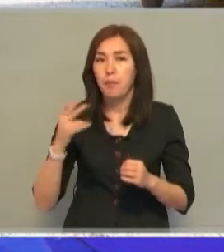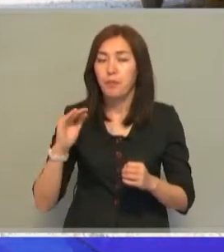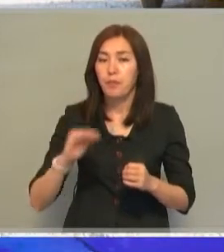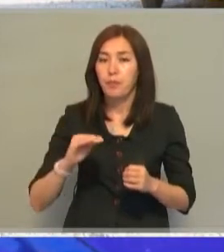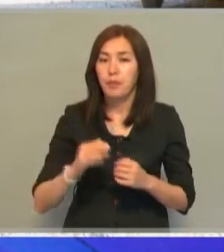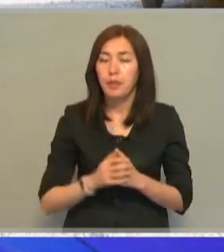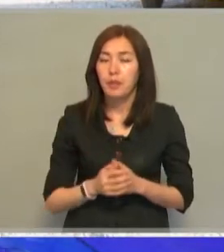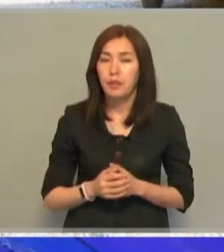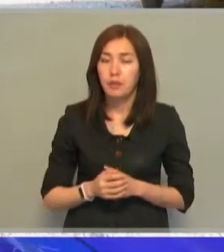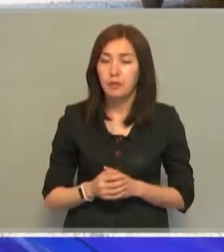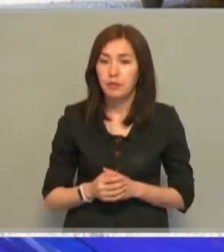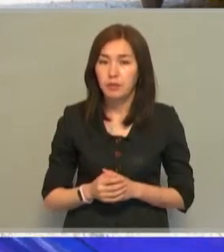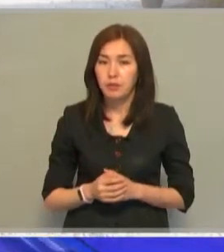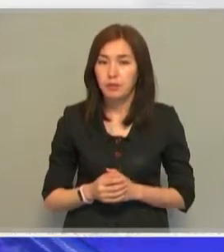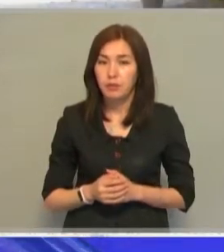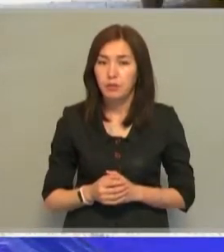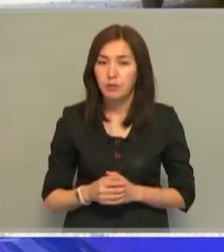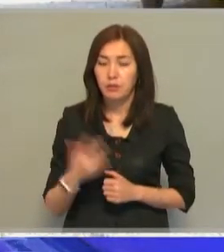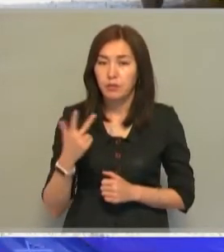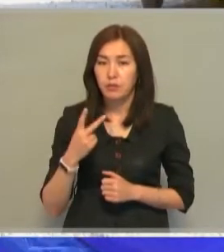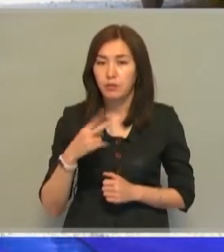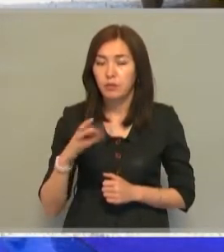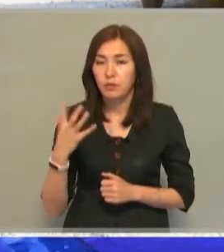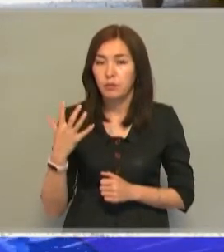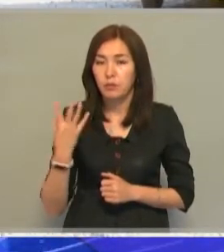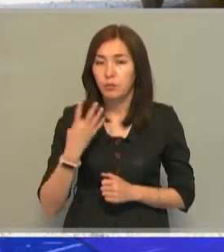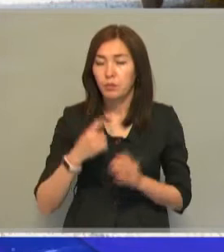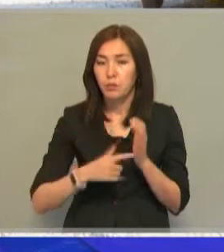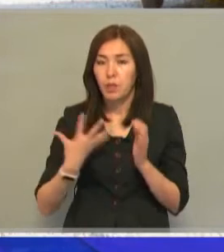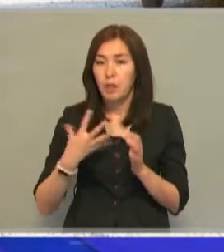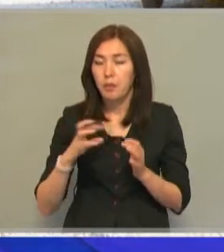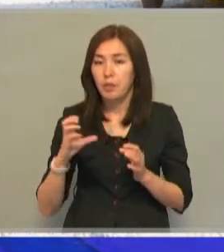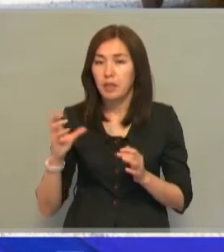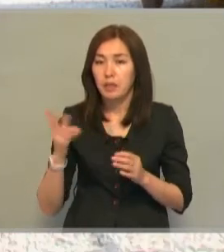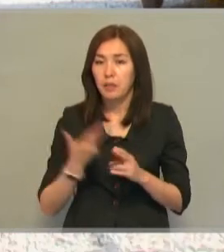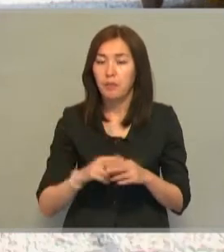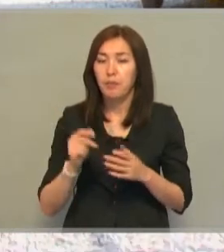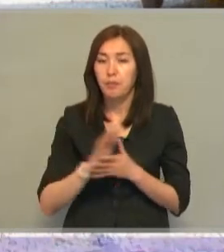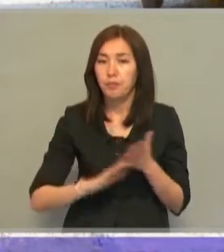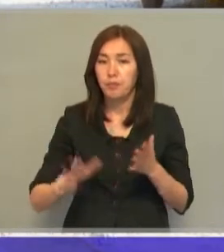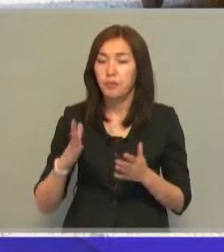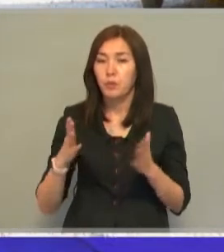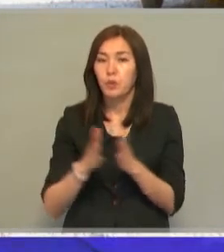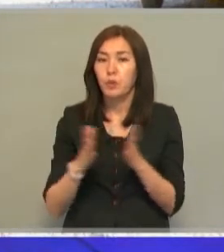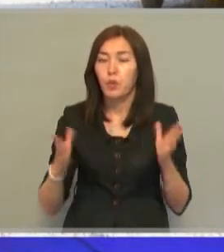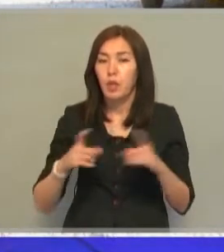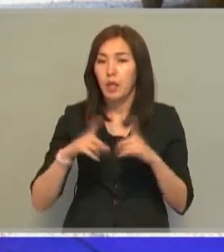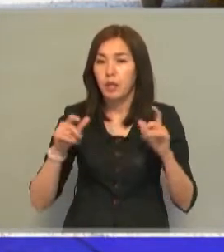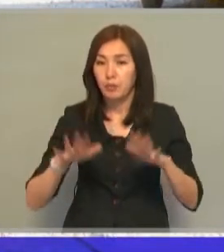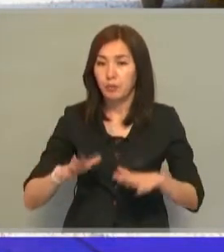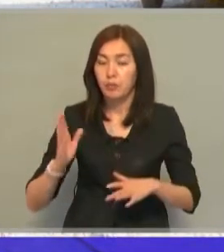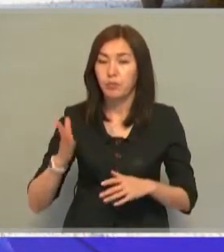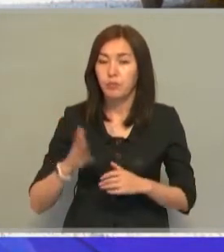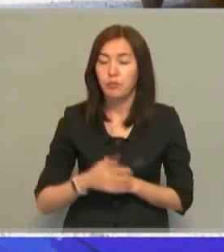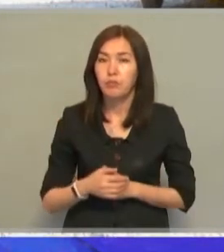деген сияқты, және де 20 мегабит секундына 4500 теңге деген сияқты солай-солай кете береді. Енді үлкен организациялар болатын